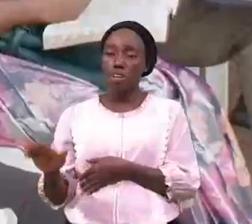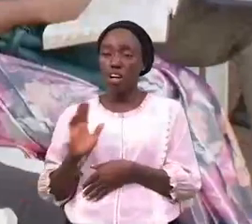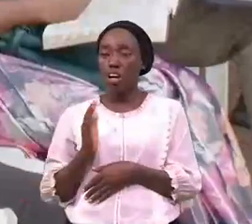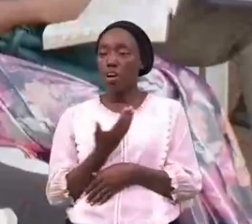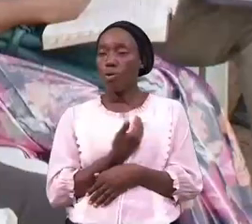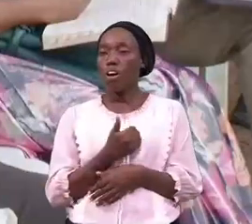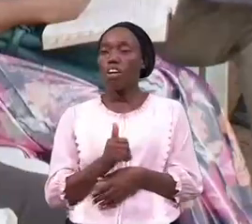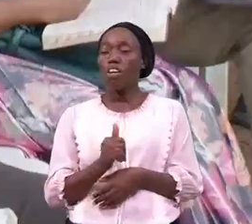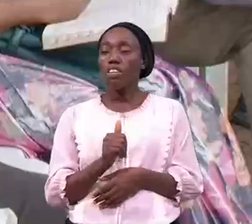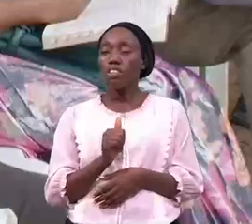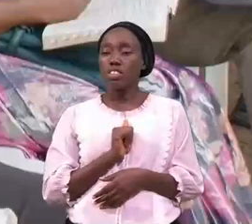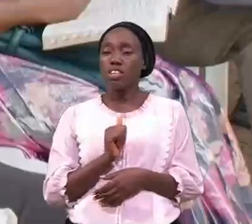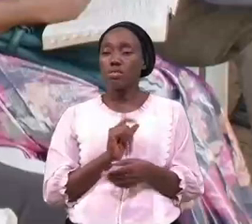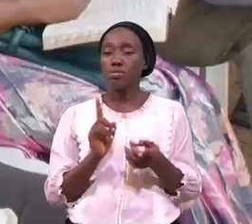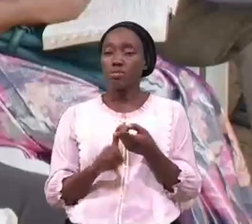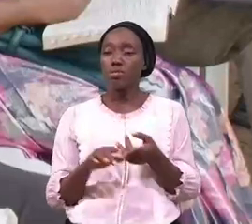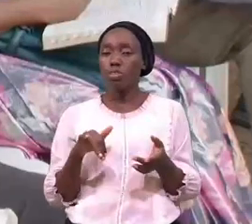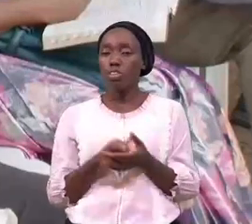Nous nous abandonnons à cela.